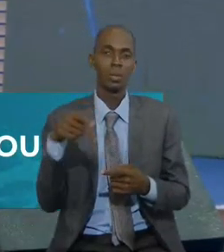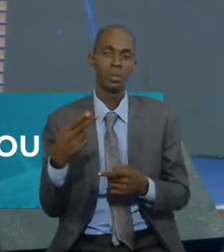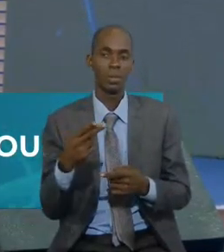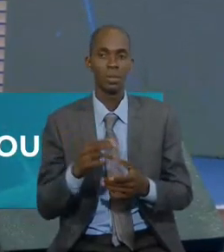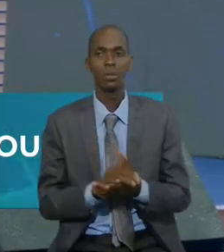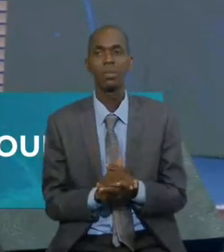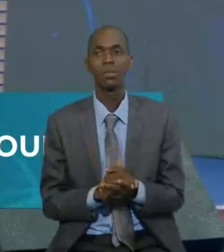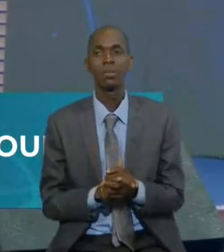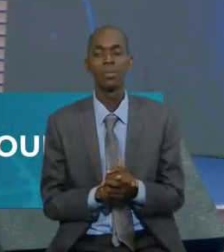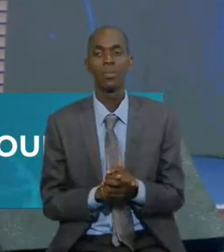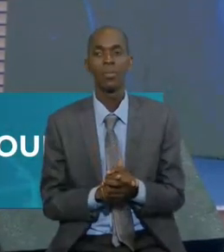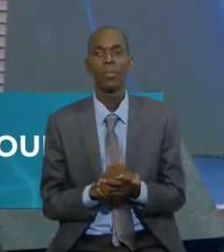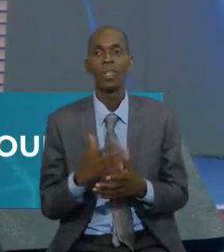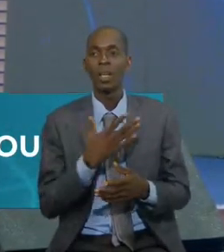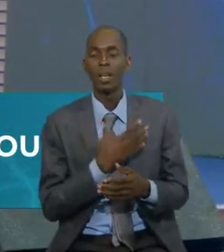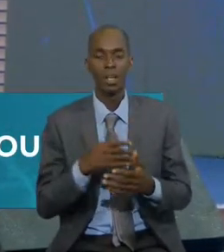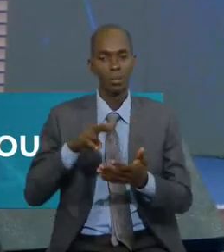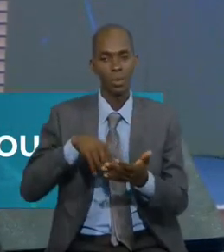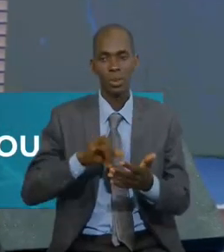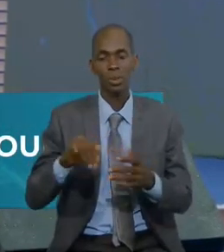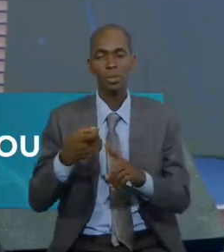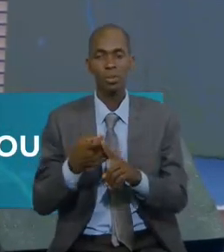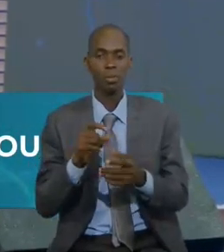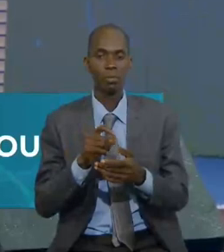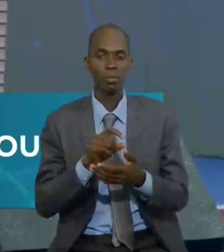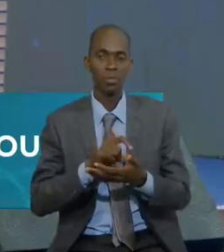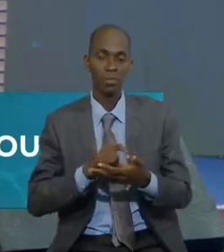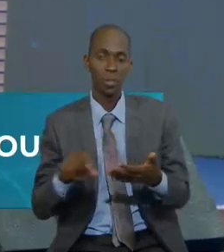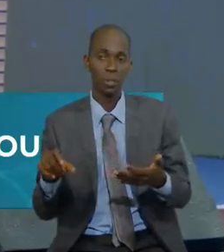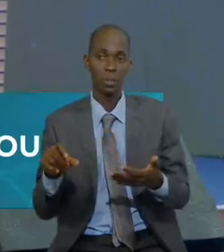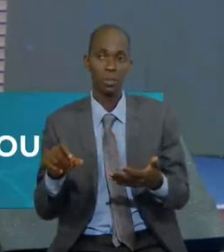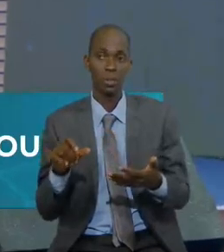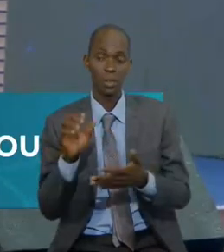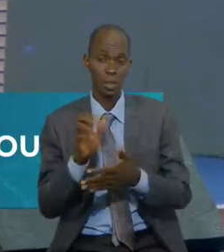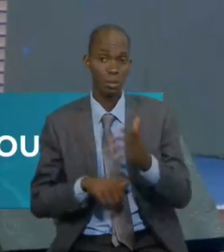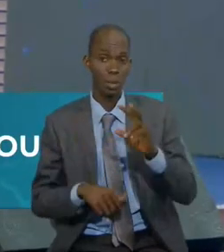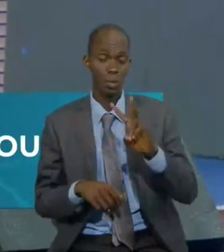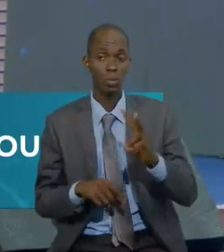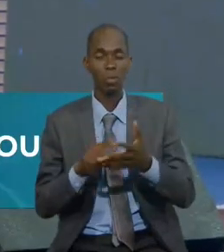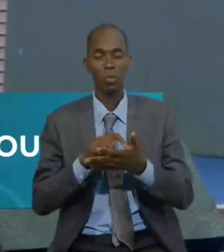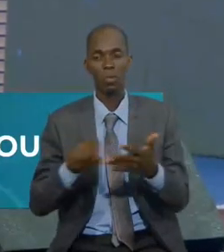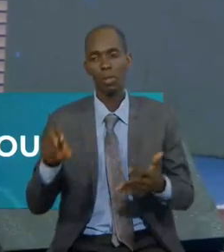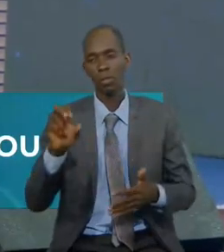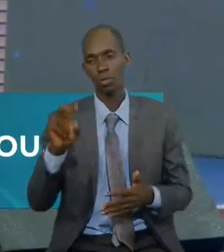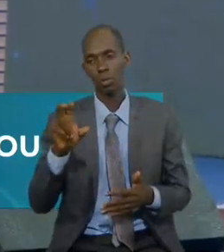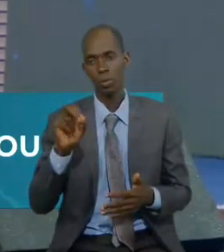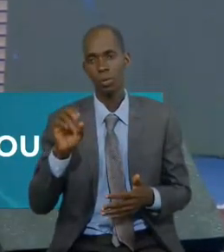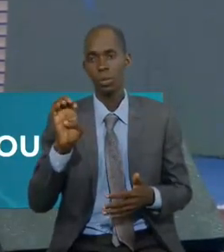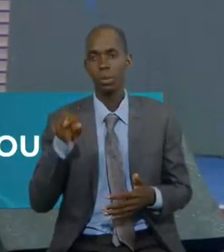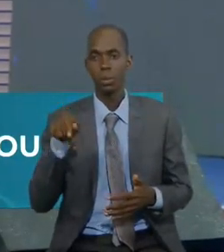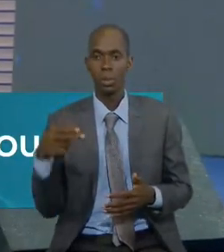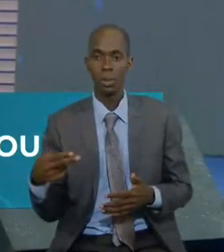le titre de Paul aux Ephésiens chapitre 2